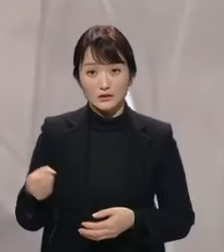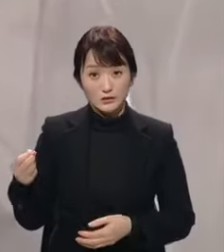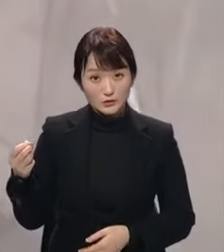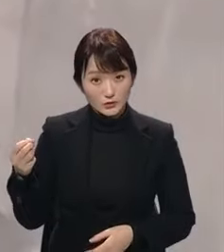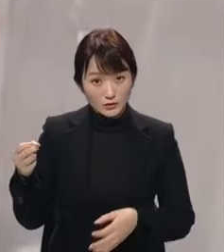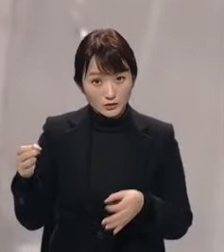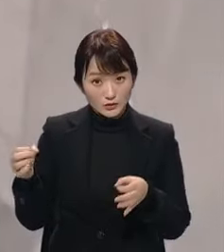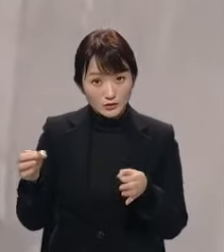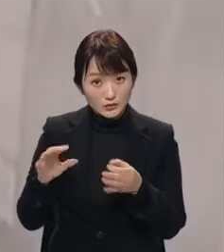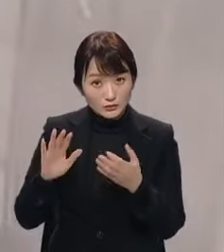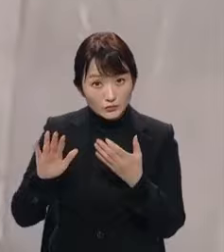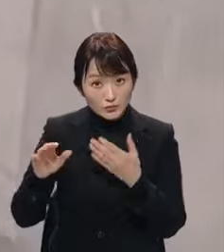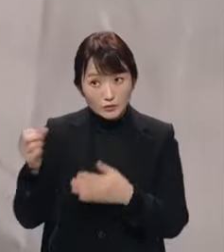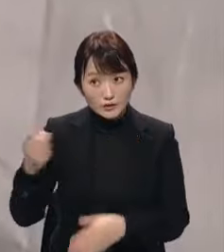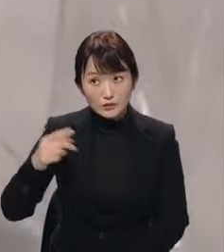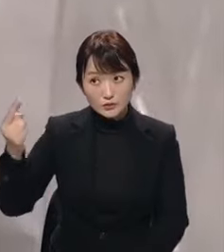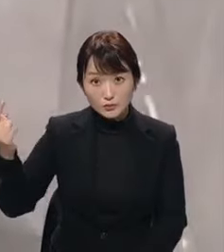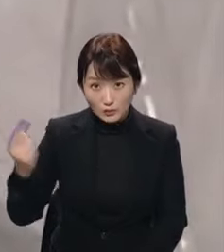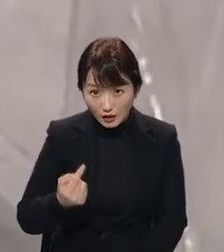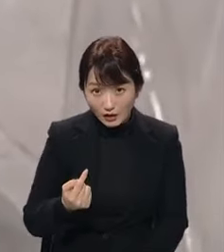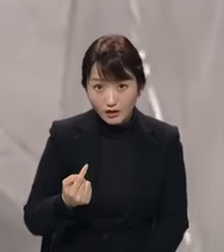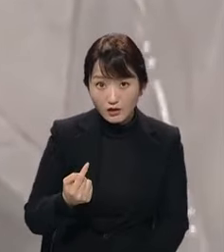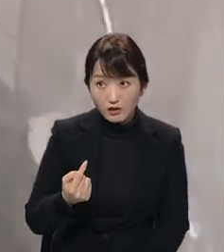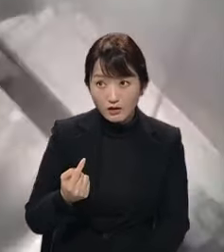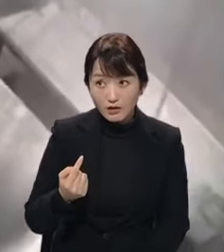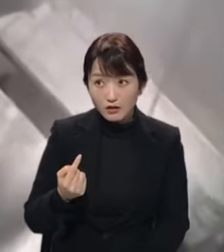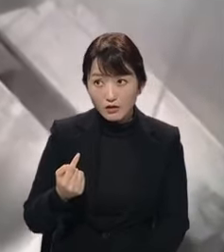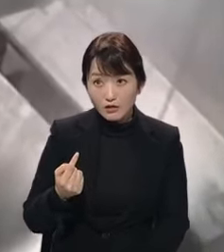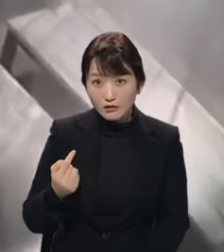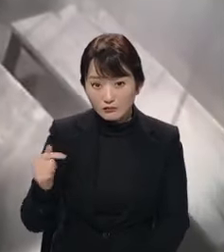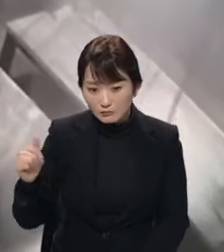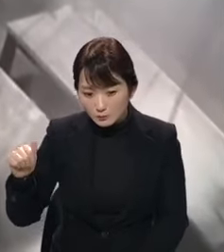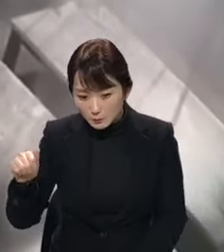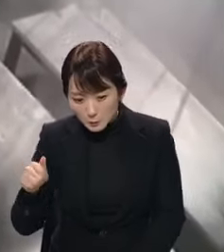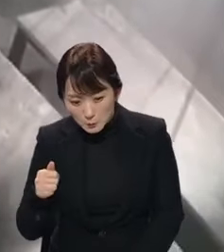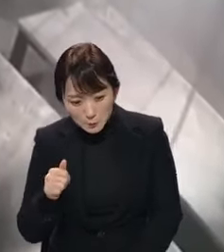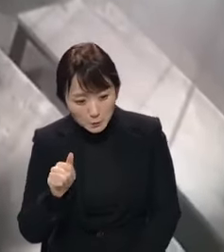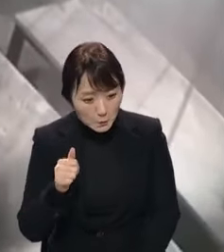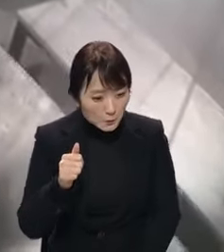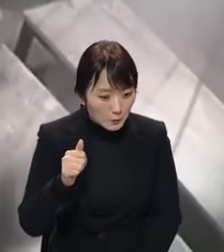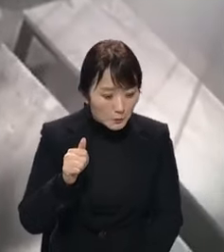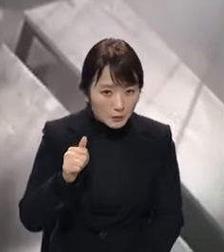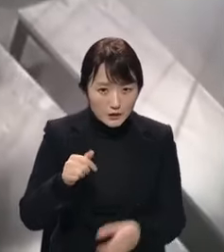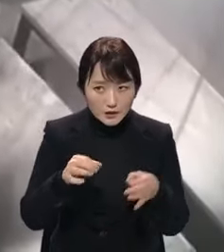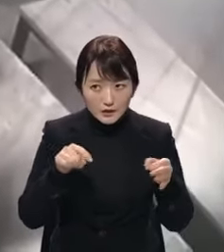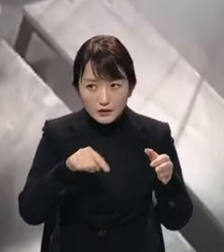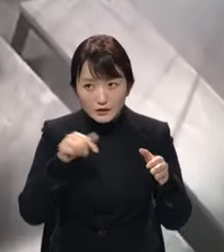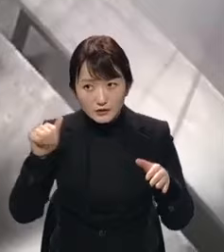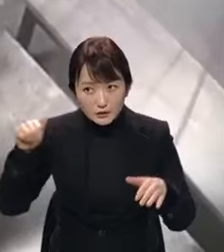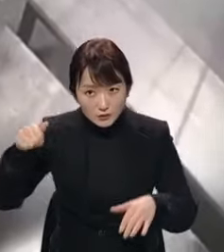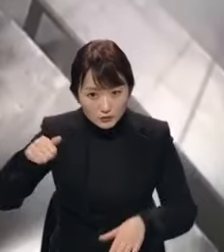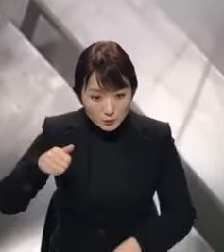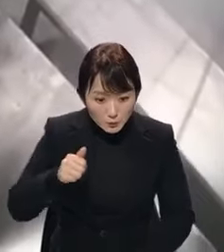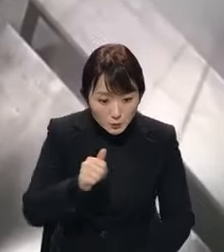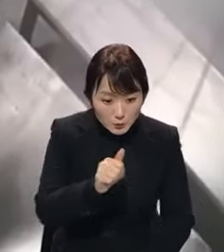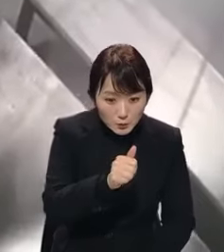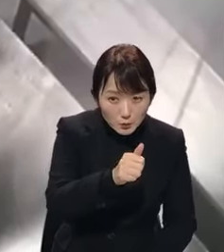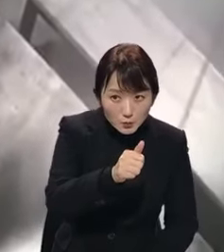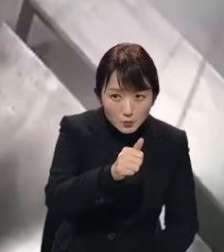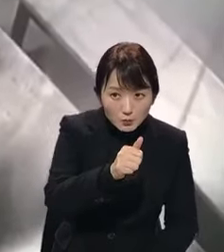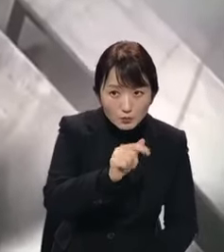후 다시 오더니 예, 안쪽으로 이번에 또 들어가려고 하는 것 같아요. 자, 쓱